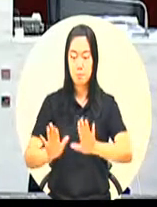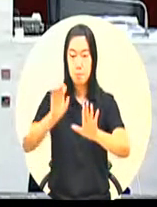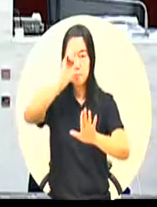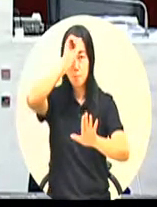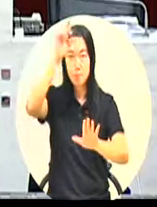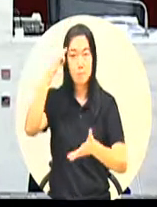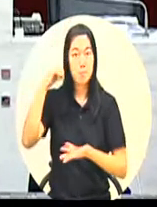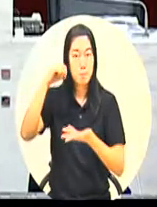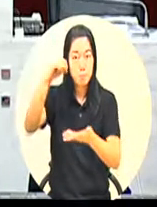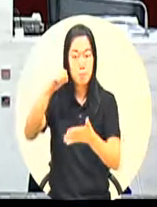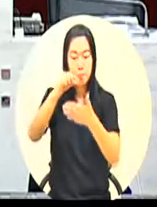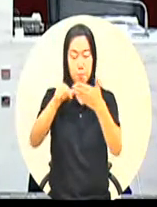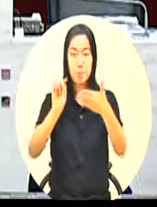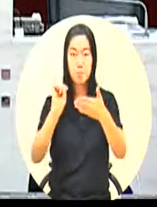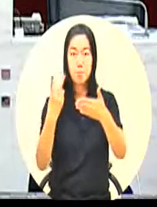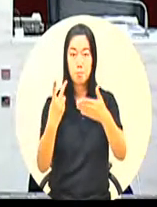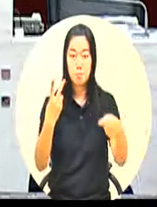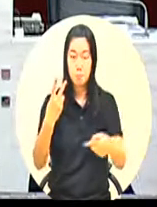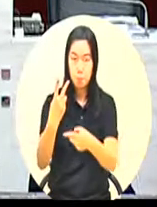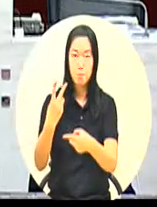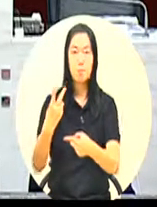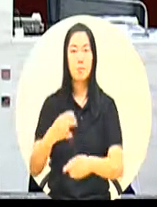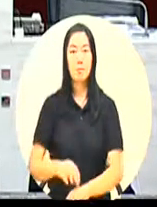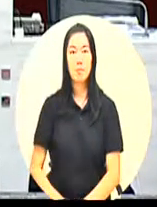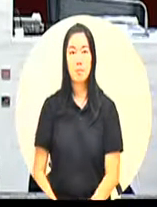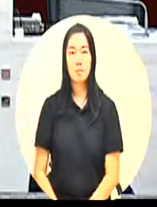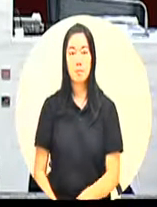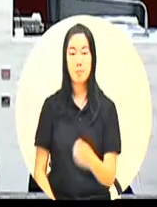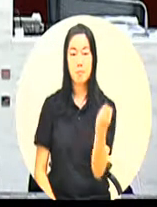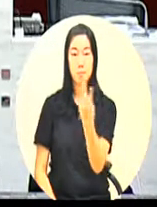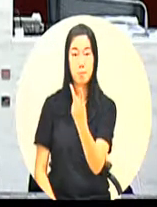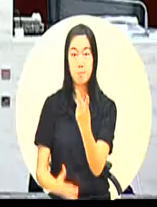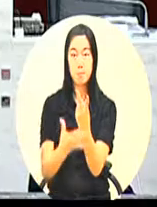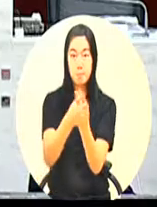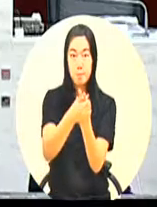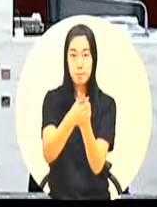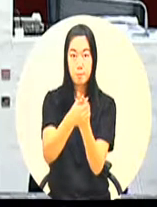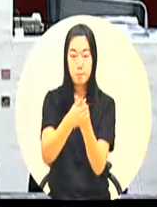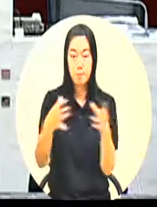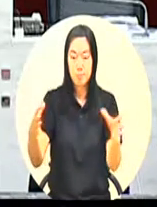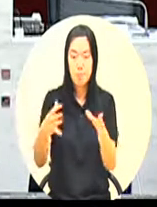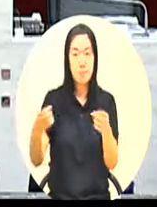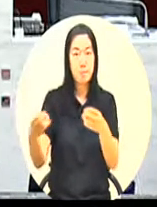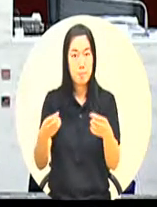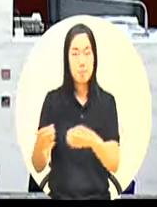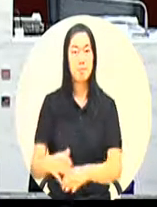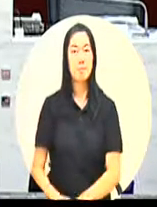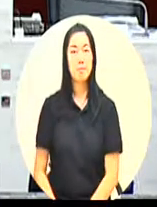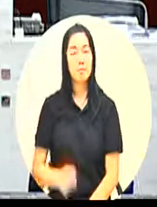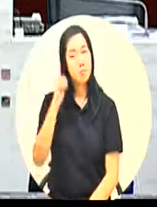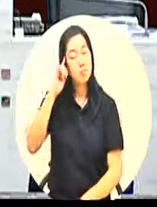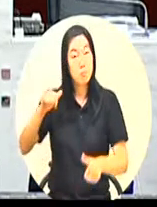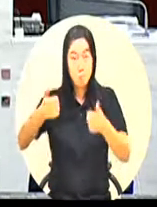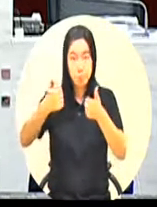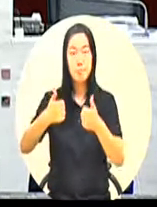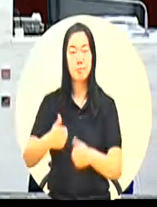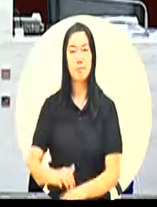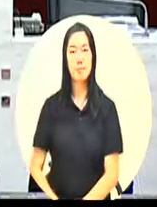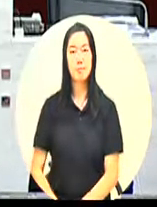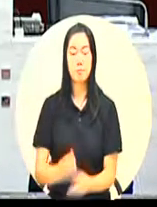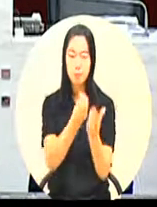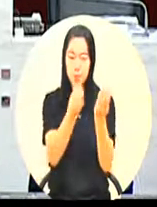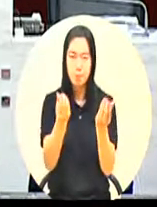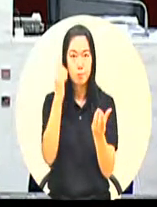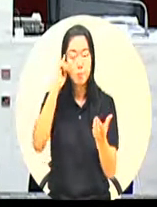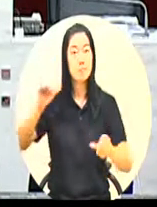所提出来的十二条之一的版本。两个版本，有交集，部分有交